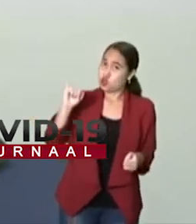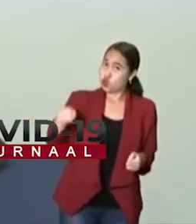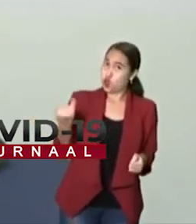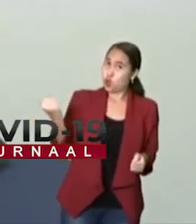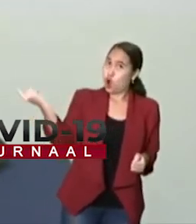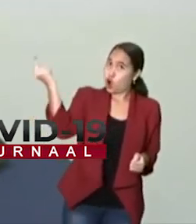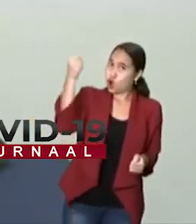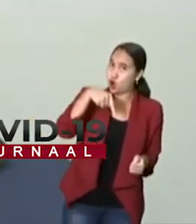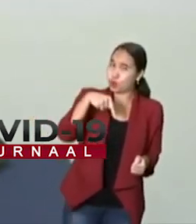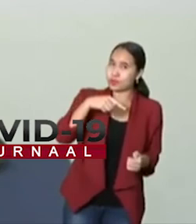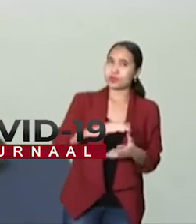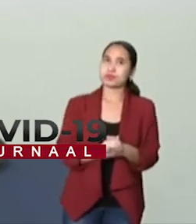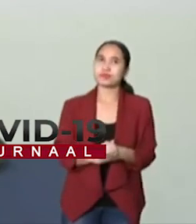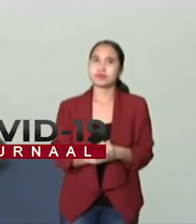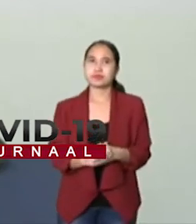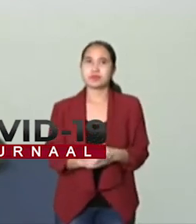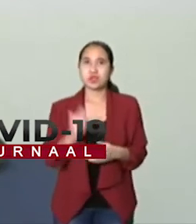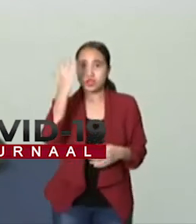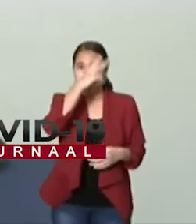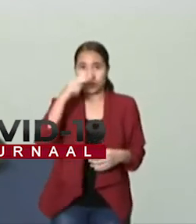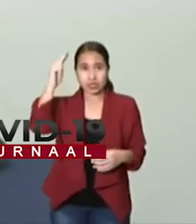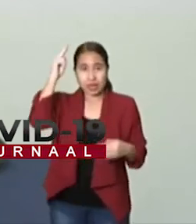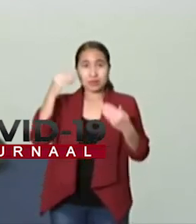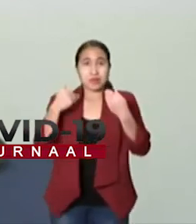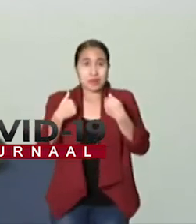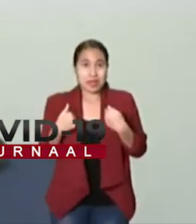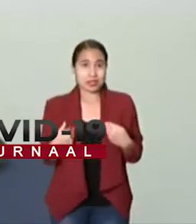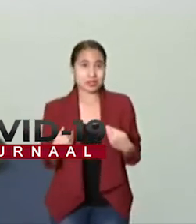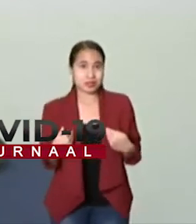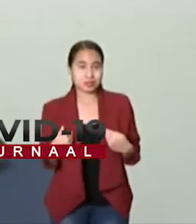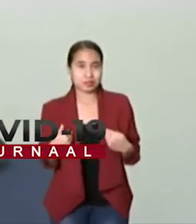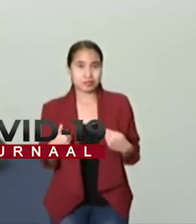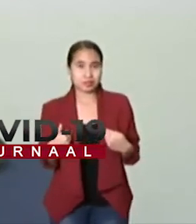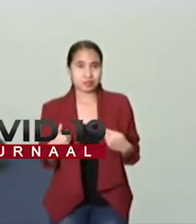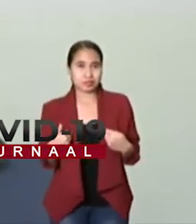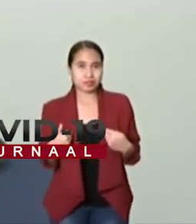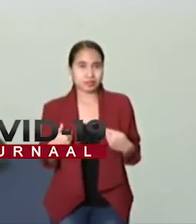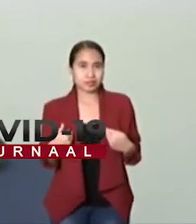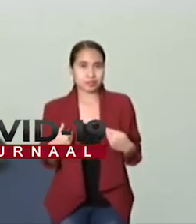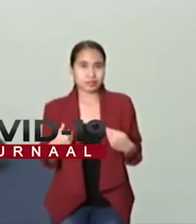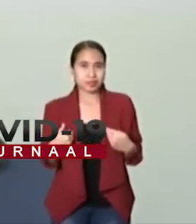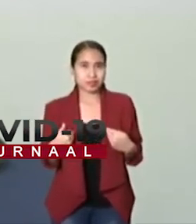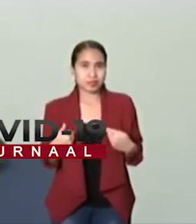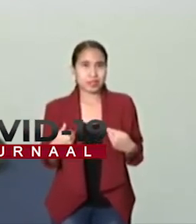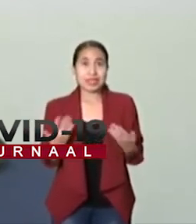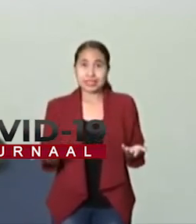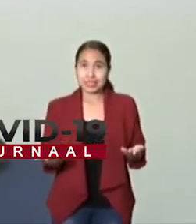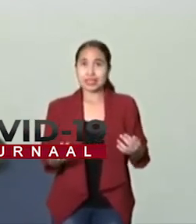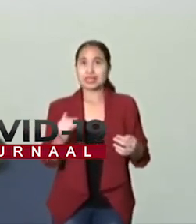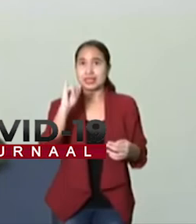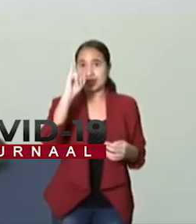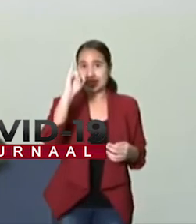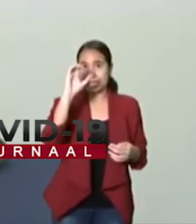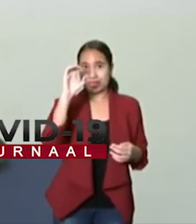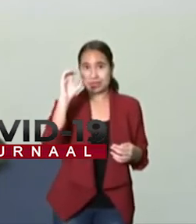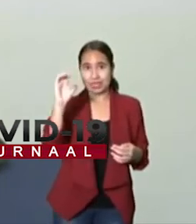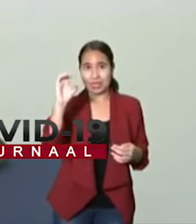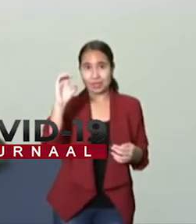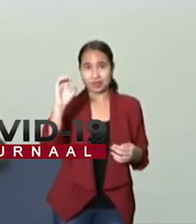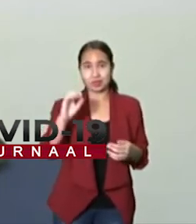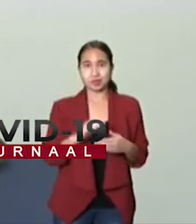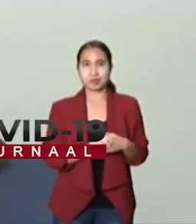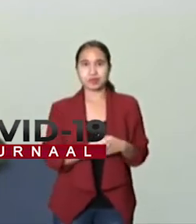the Srana Mang, Wanf Unu, ze eindigt in een intensive care of erger.